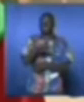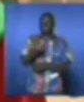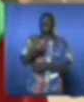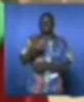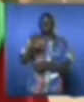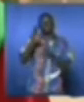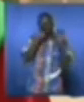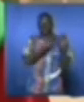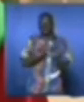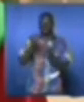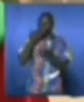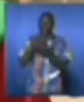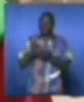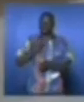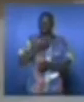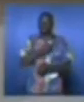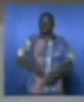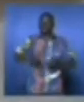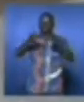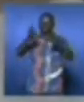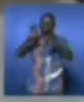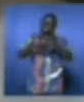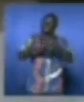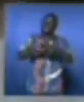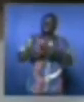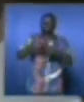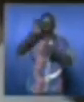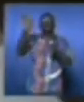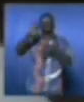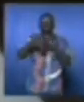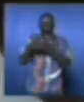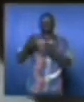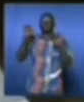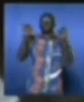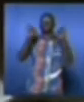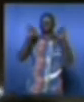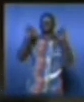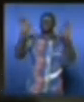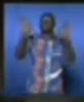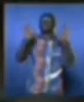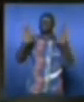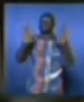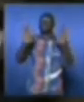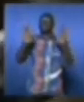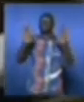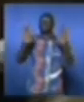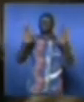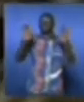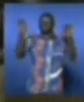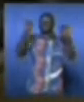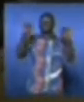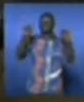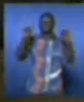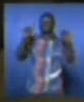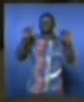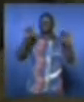nous en nous donnant beaucoup d'exercices. Tous les jeudis, soit les dimanches, les samedis, il